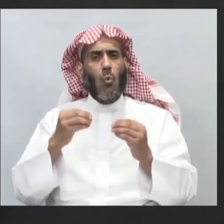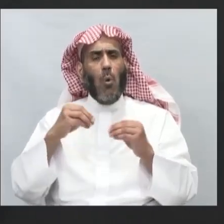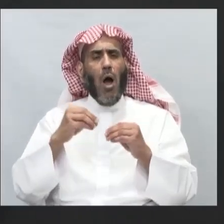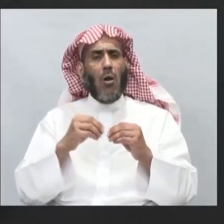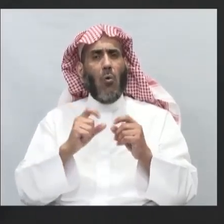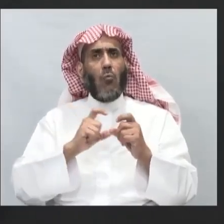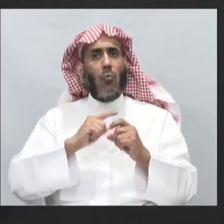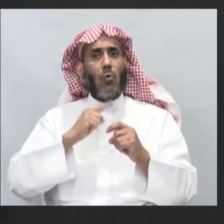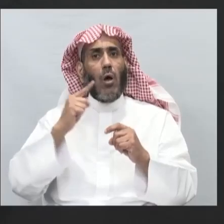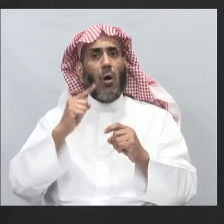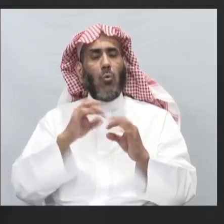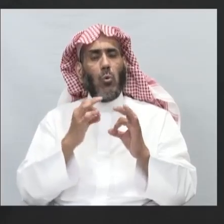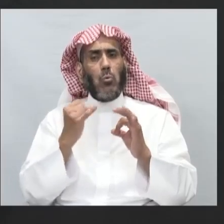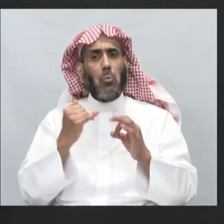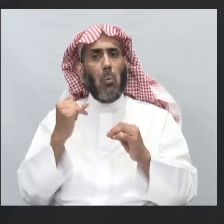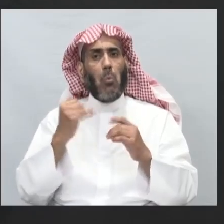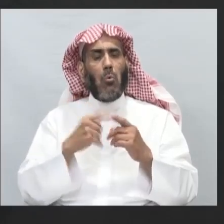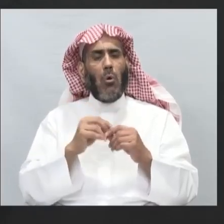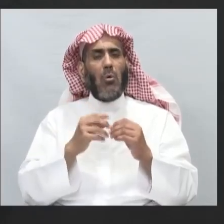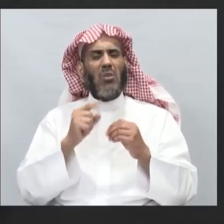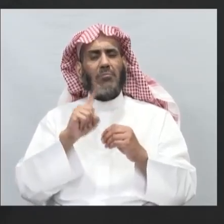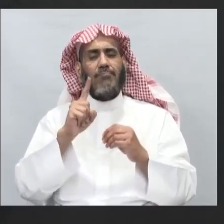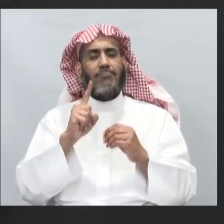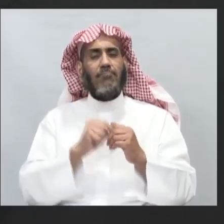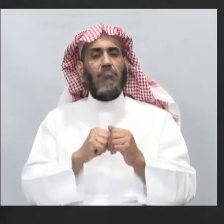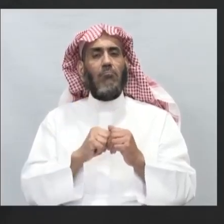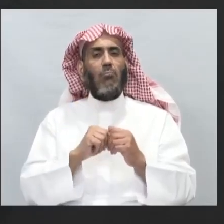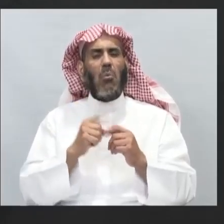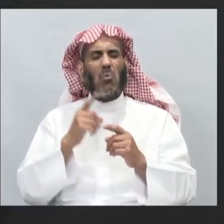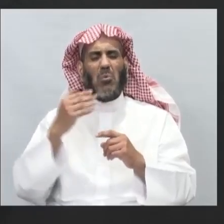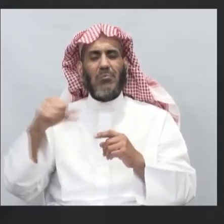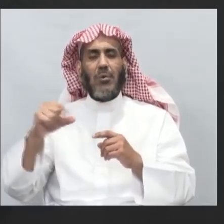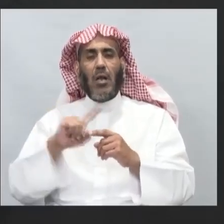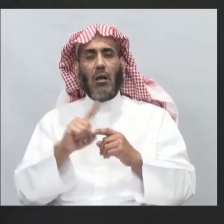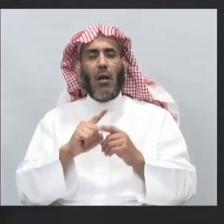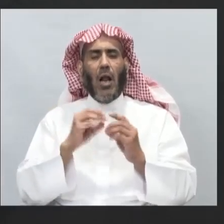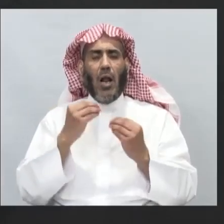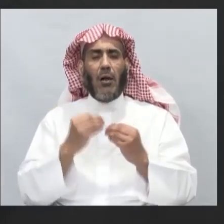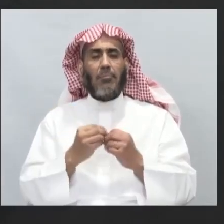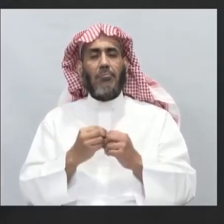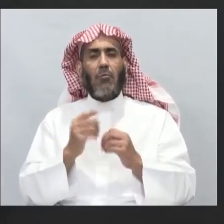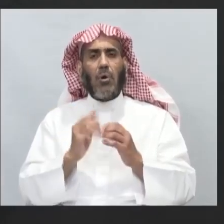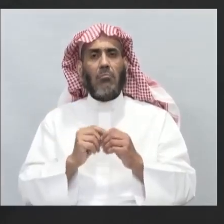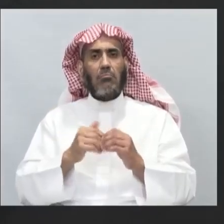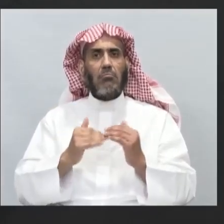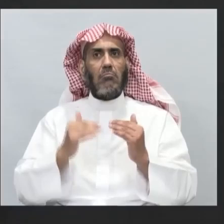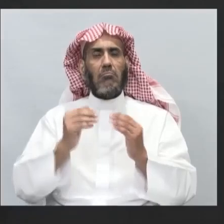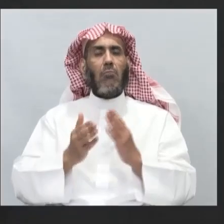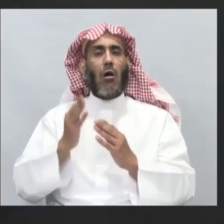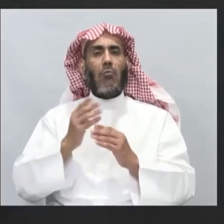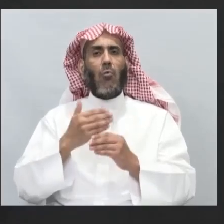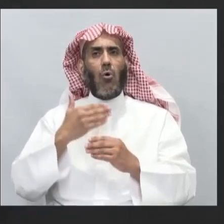الفصاحه او انه يتحدث بطريقه فيها من التقعر بل هذا امر ممقوت لكن على الاقل يقف ولا يلحن